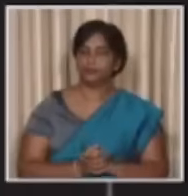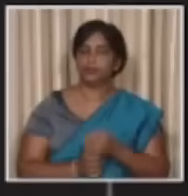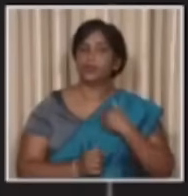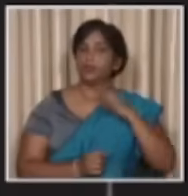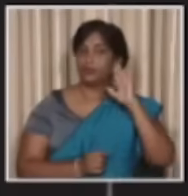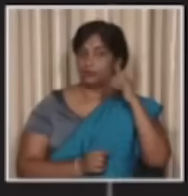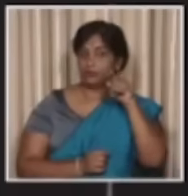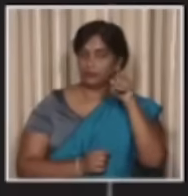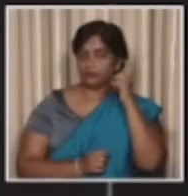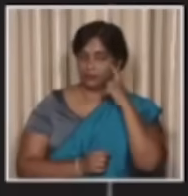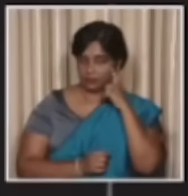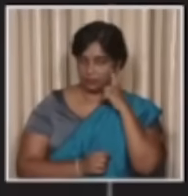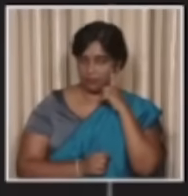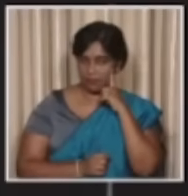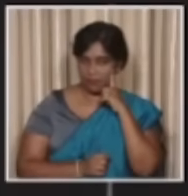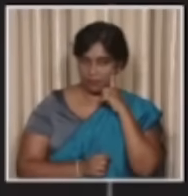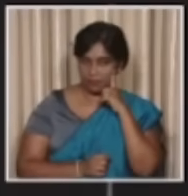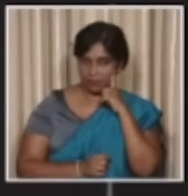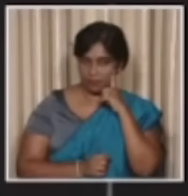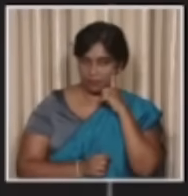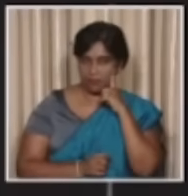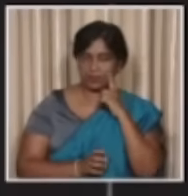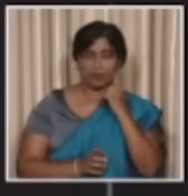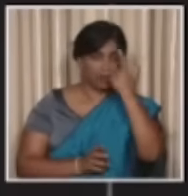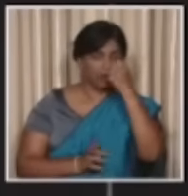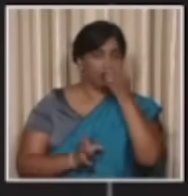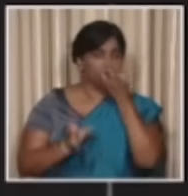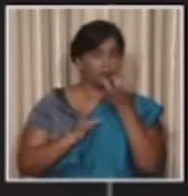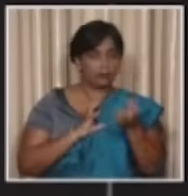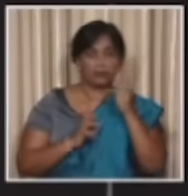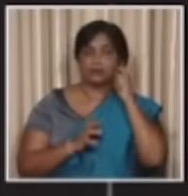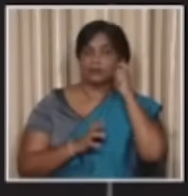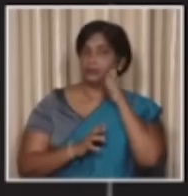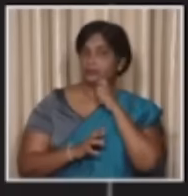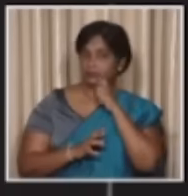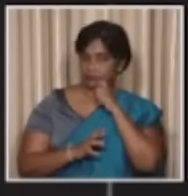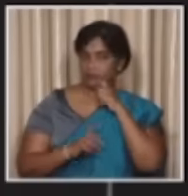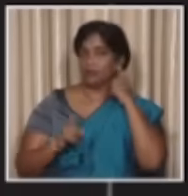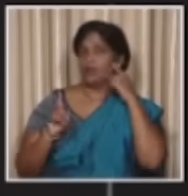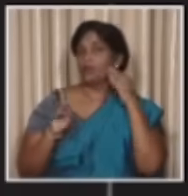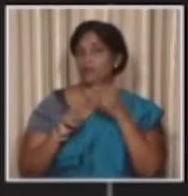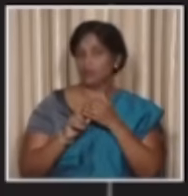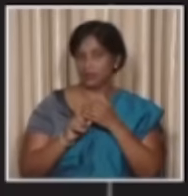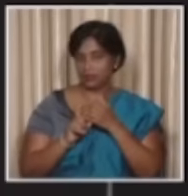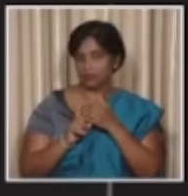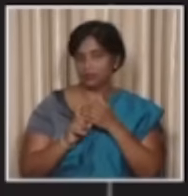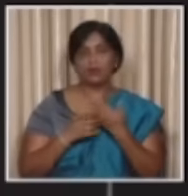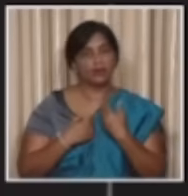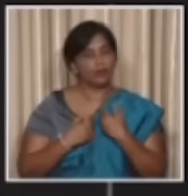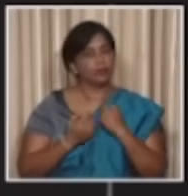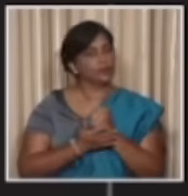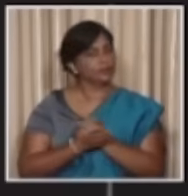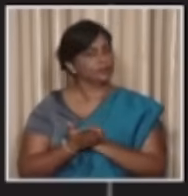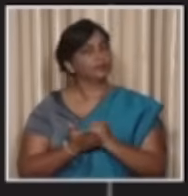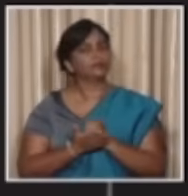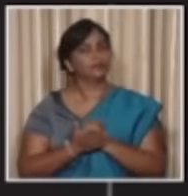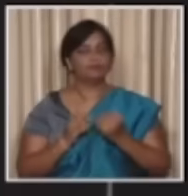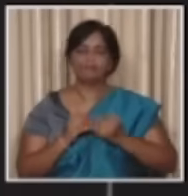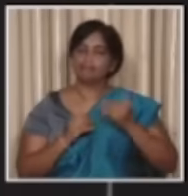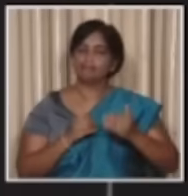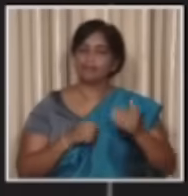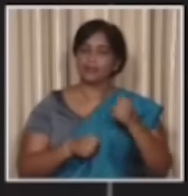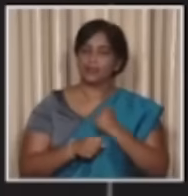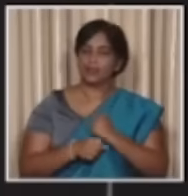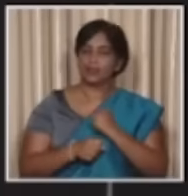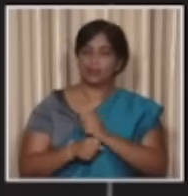විශේෂයෙන්ම ඔබ දන්නවා පාස්කු ඉරුදින ත්‍රස්ත ප්‍රහාරය පිළිබඳව අපි සියලු දෙනාම දිගින් දිගටම